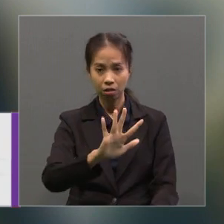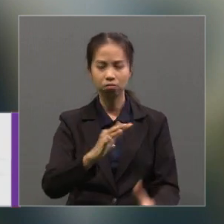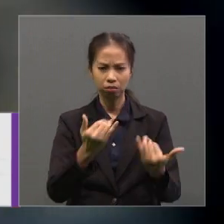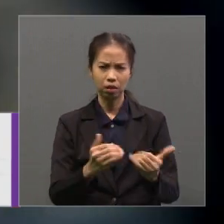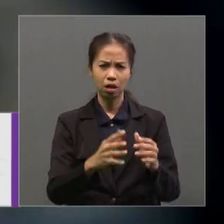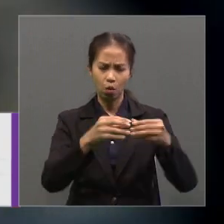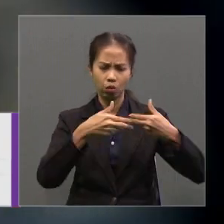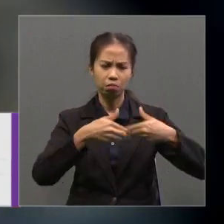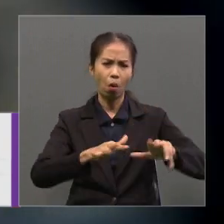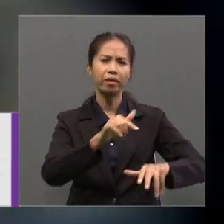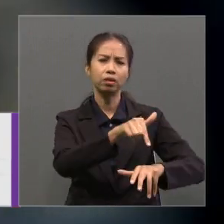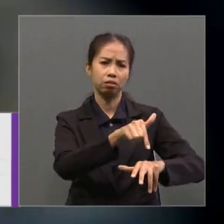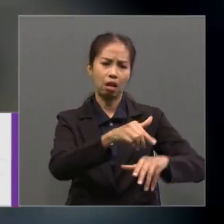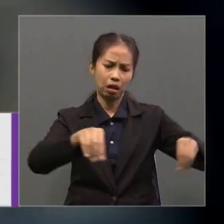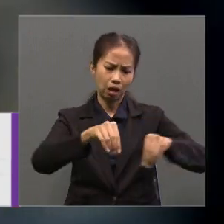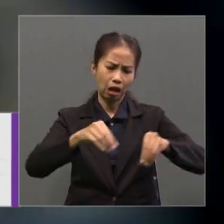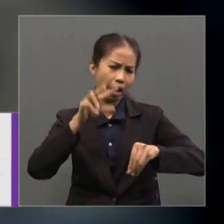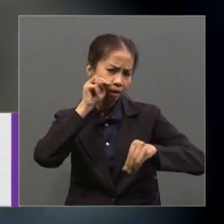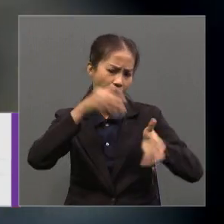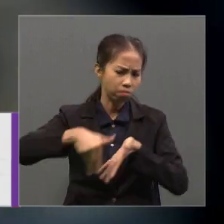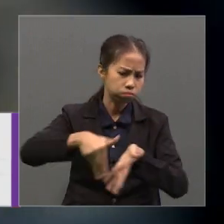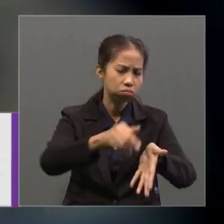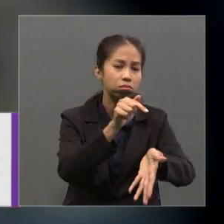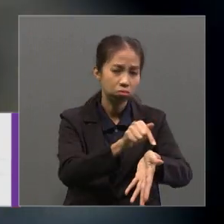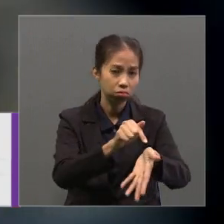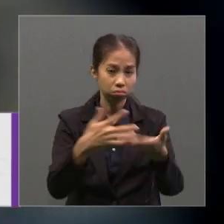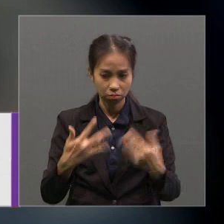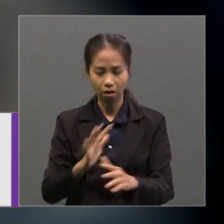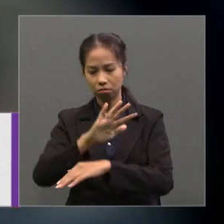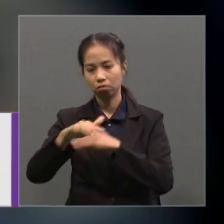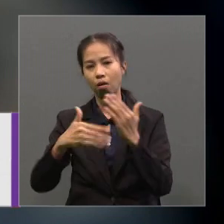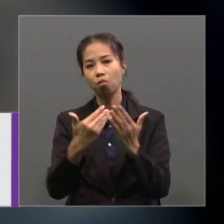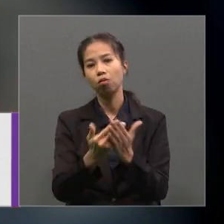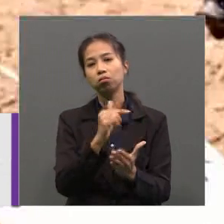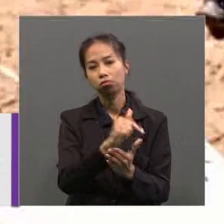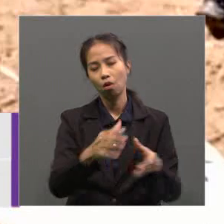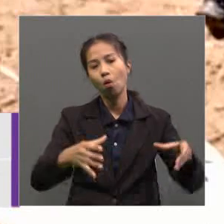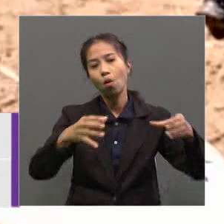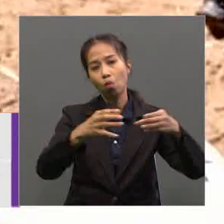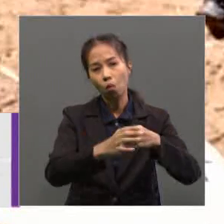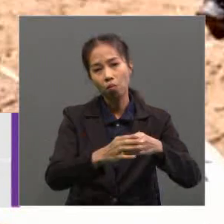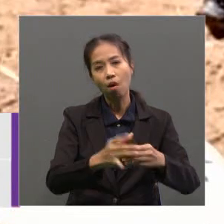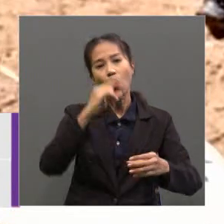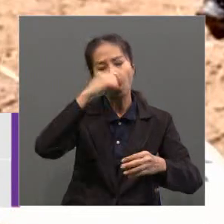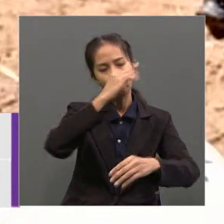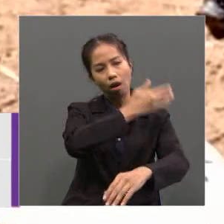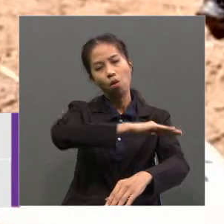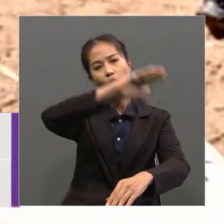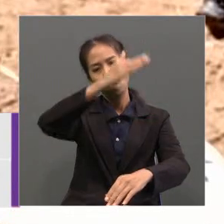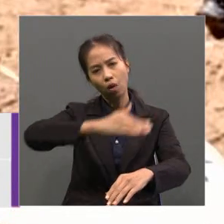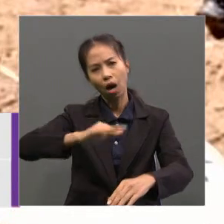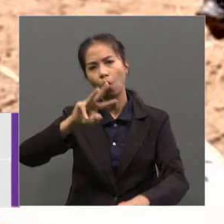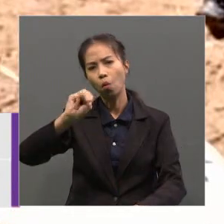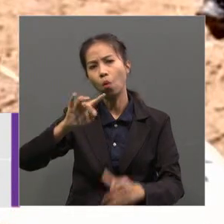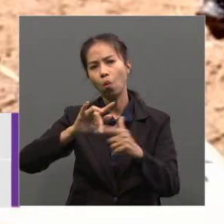จากหมู่บ้าน 10กิโลเมตรจึงได้รถไปยังที่เกิดเหตุครับทั้งหมดนะครับเป็นศพของชาวม้งหรือว่าชาวไทยภูเขาและเป็น